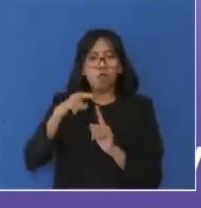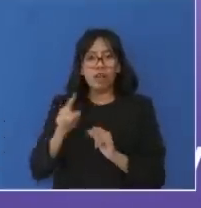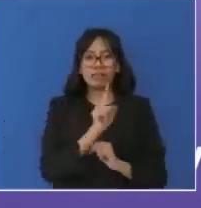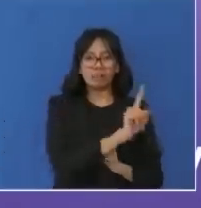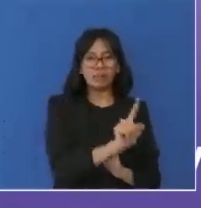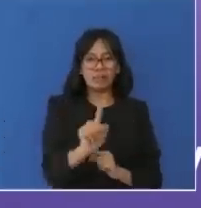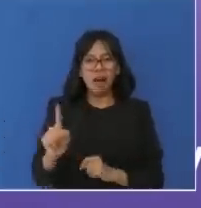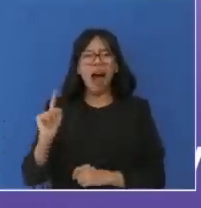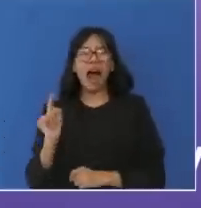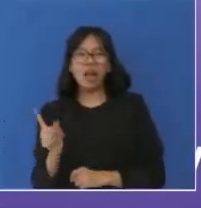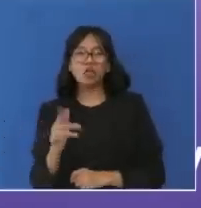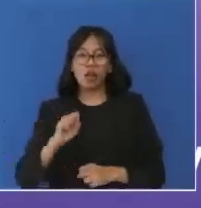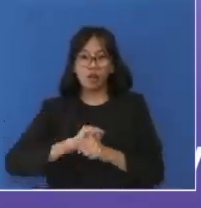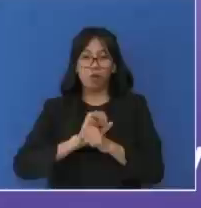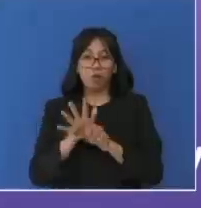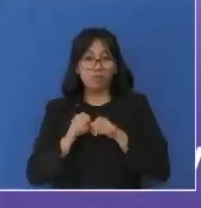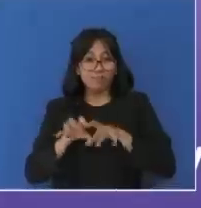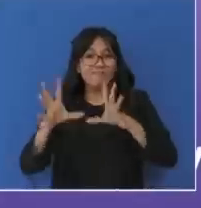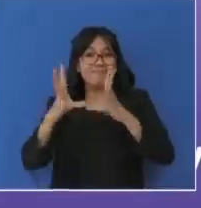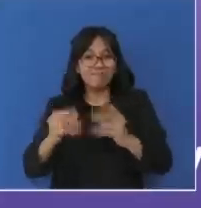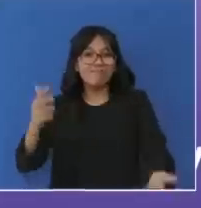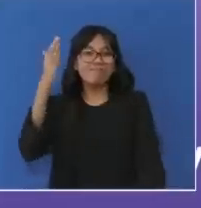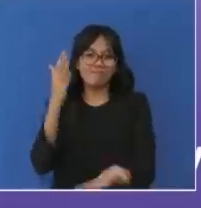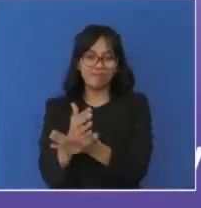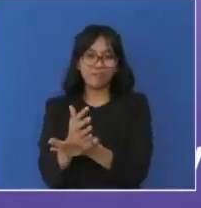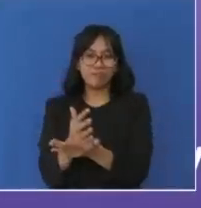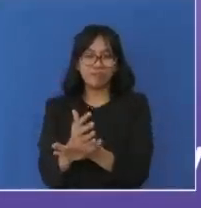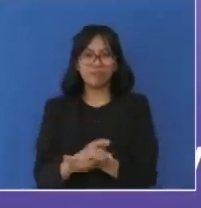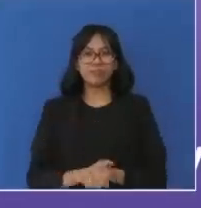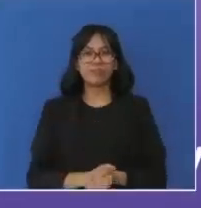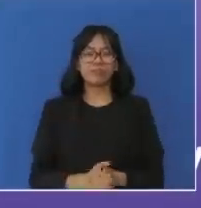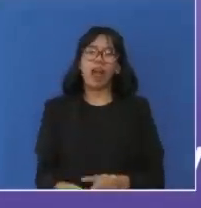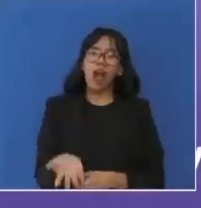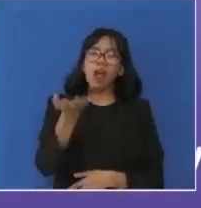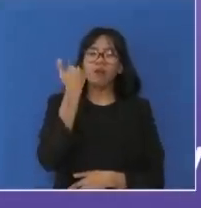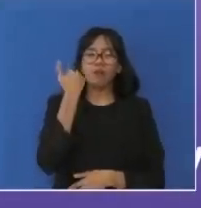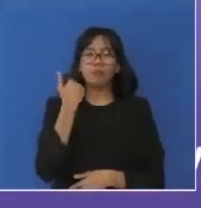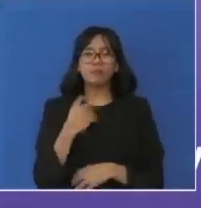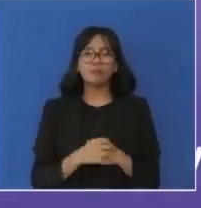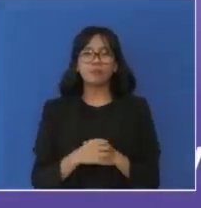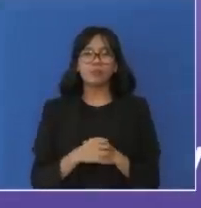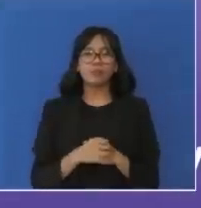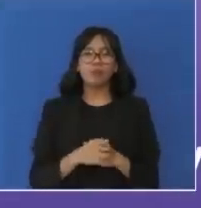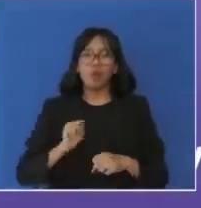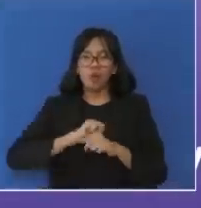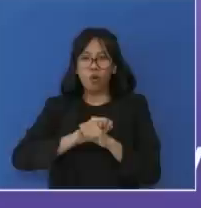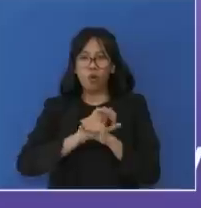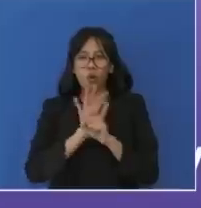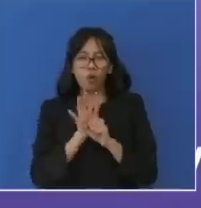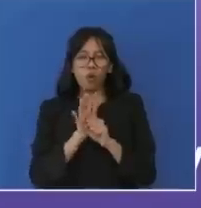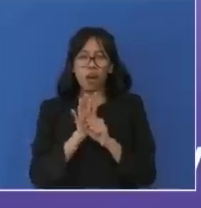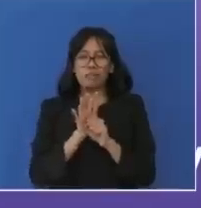untuk memutus rantai penularan ini saudara sekalian lawan kofit